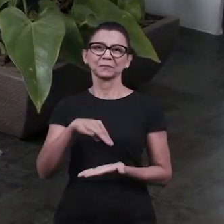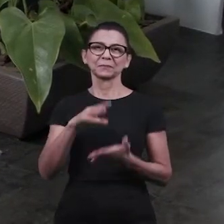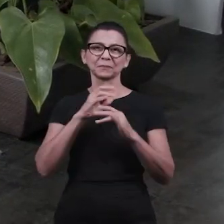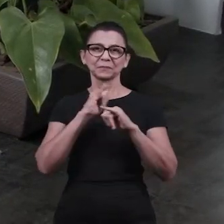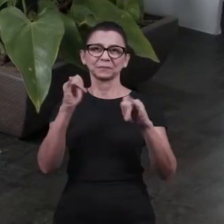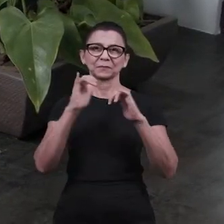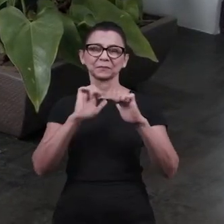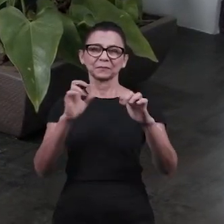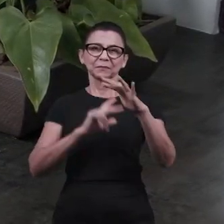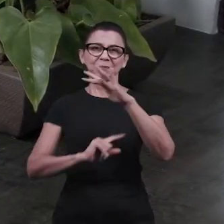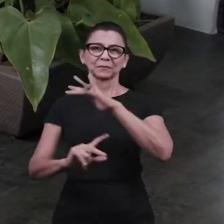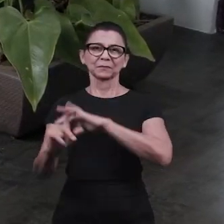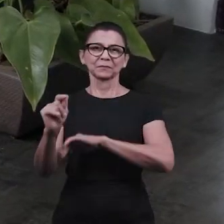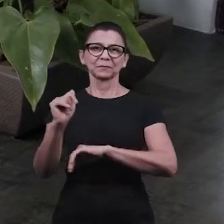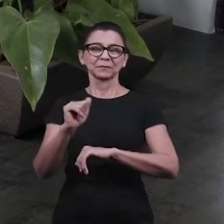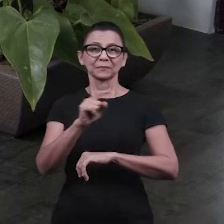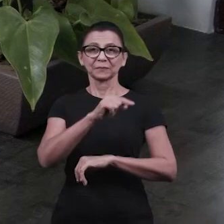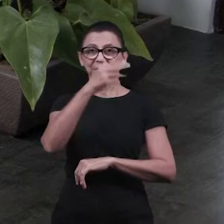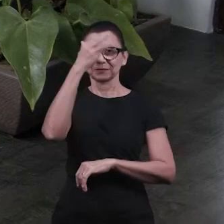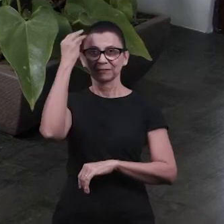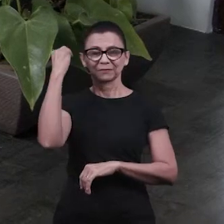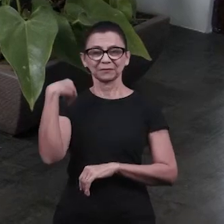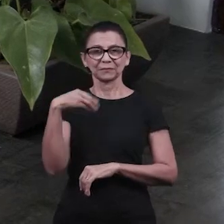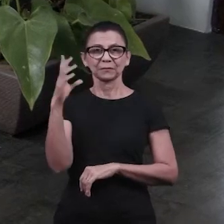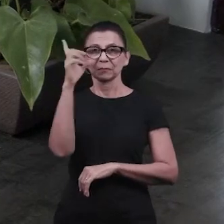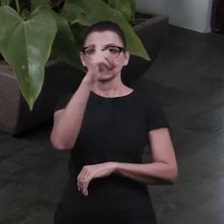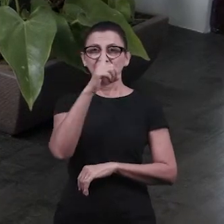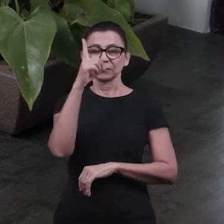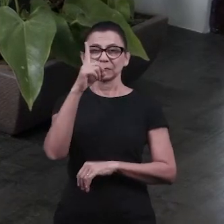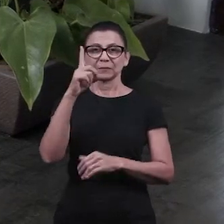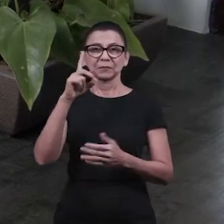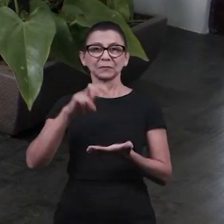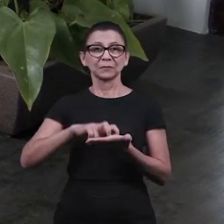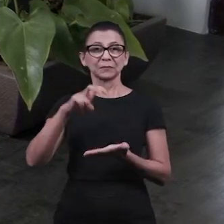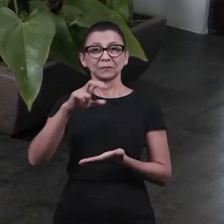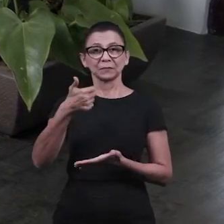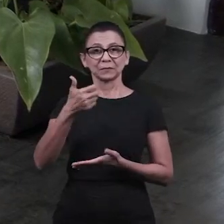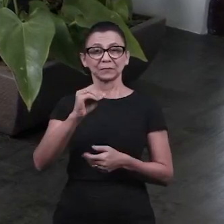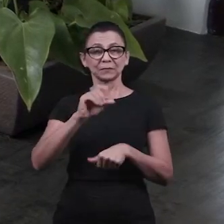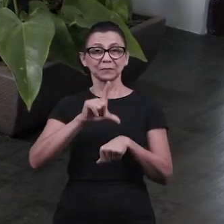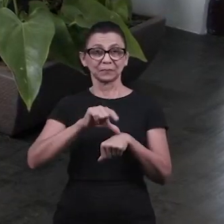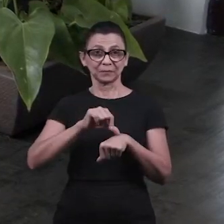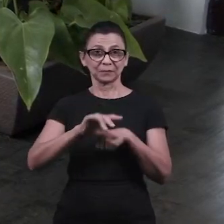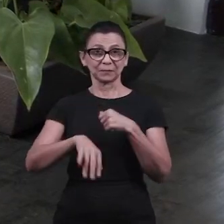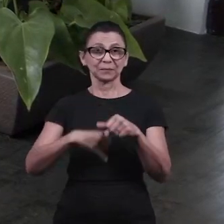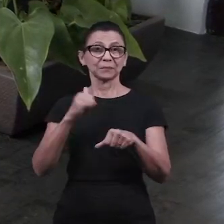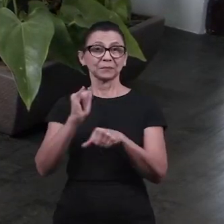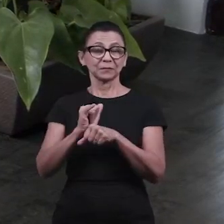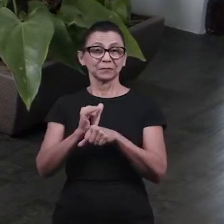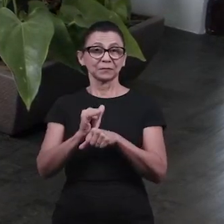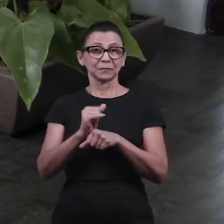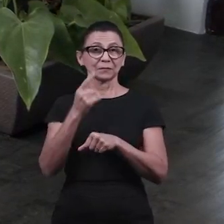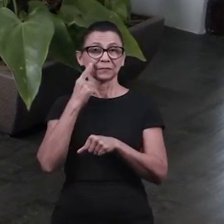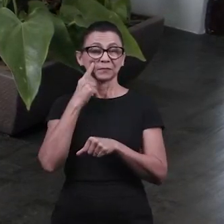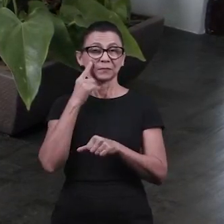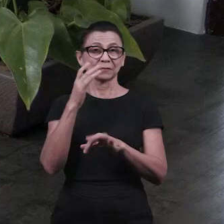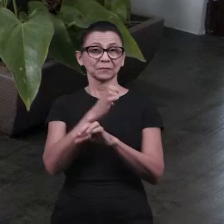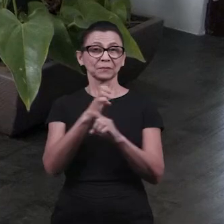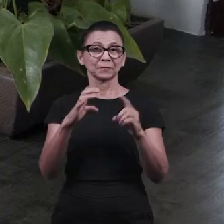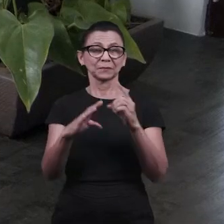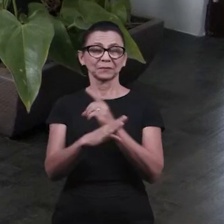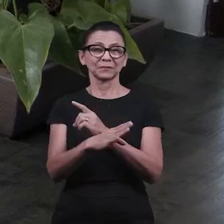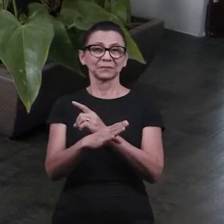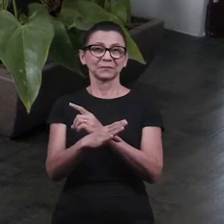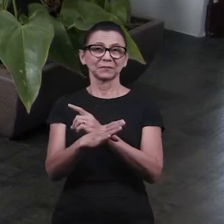annonçant l'évangile éternel. N'oubliez pas, tous les dimanches matin à 10h, par notre canal YouTube, vous assistez à l'école